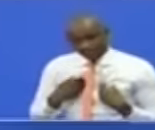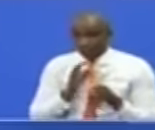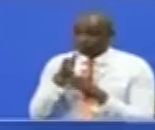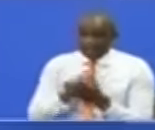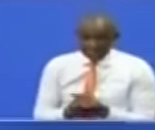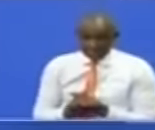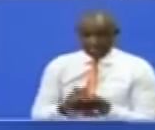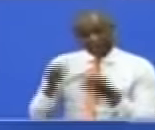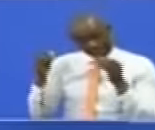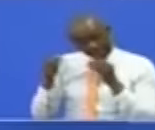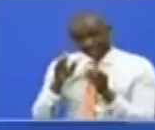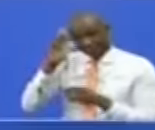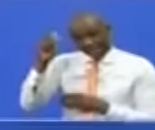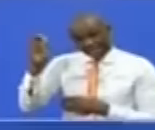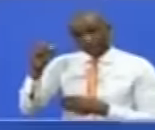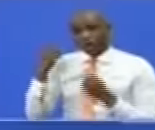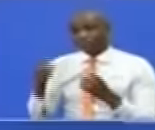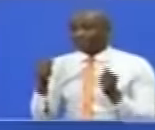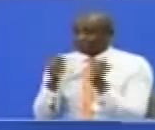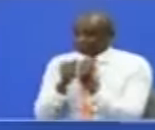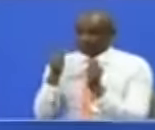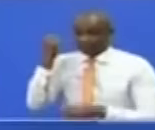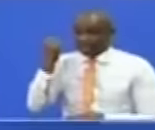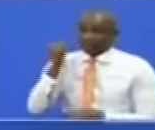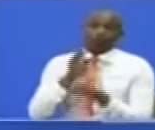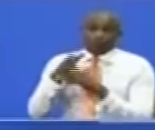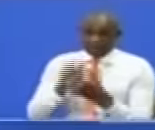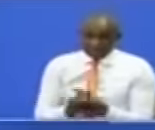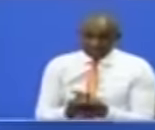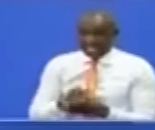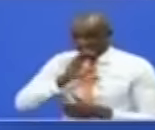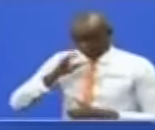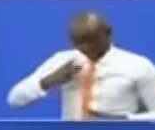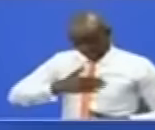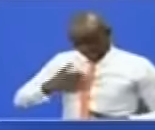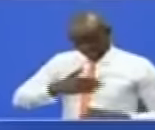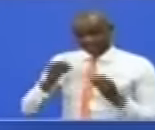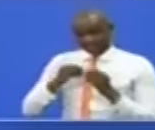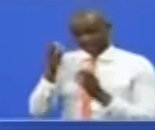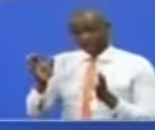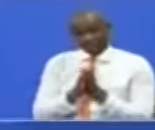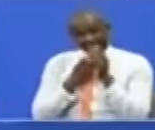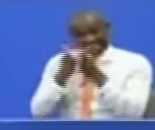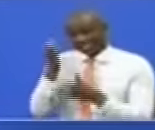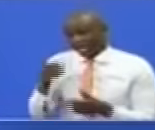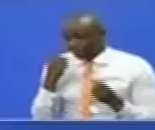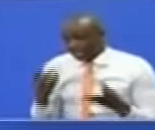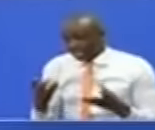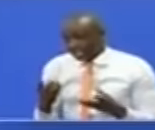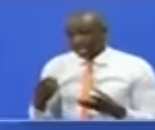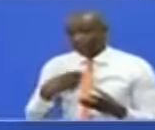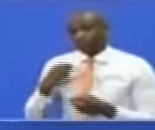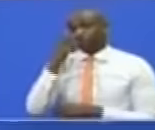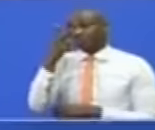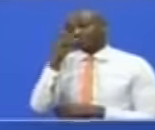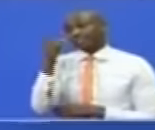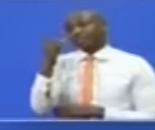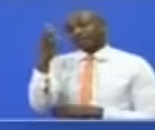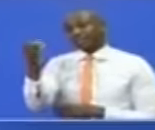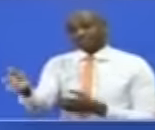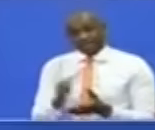nimeenda kwa Baringo imepita 5. Mikutano imefanya kwa kaunti yangu mimi mwenyewe na viongozi wenzangu tumefanya karibu